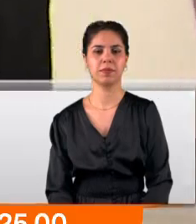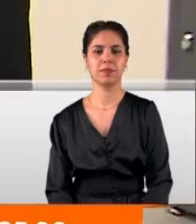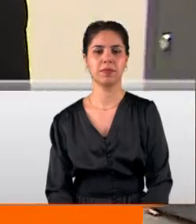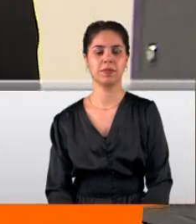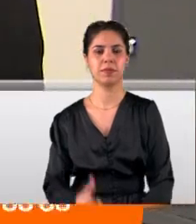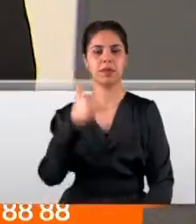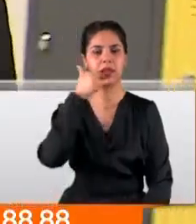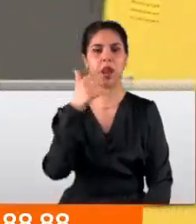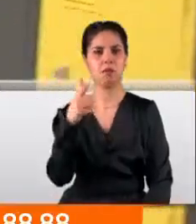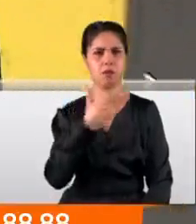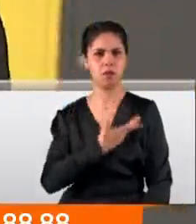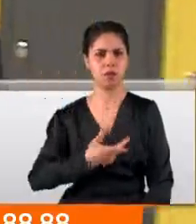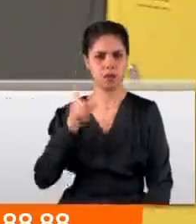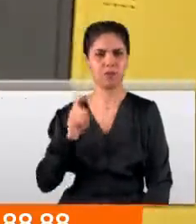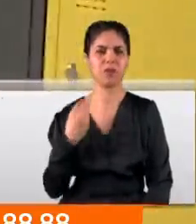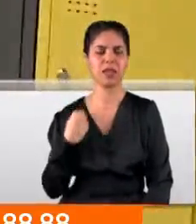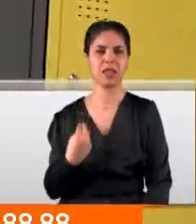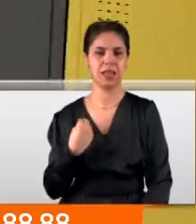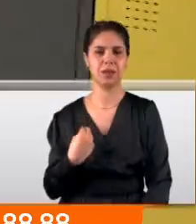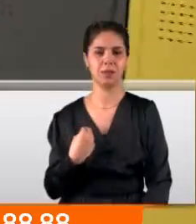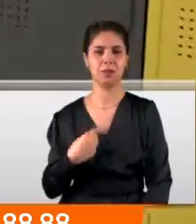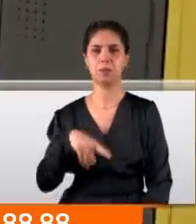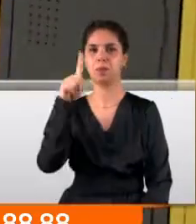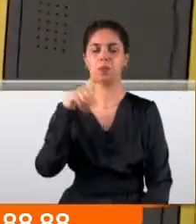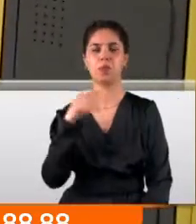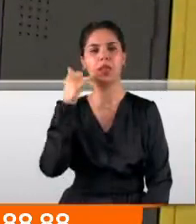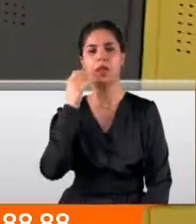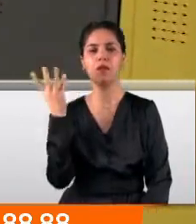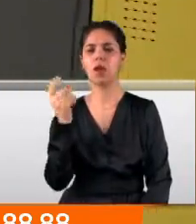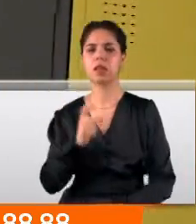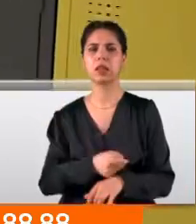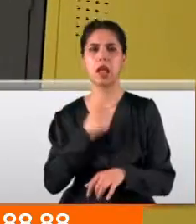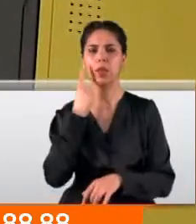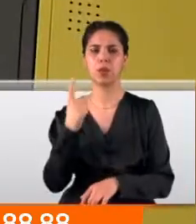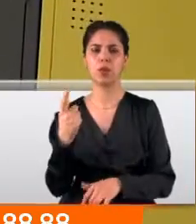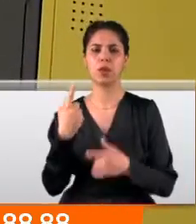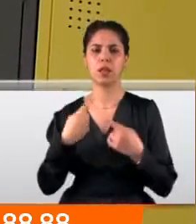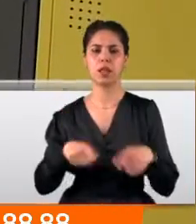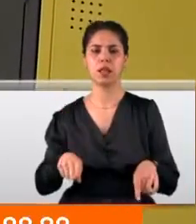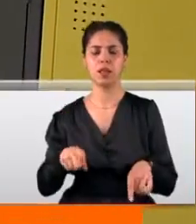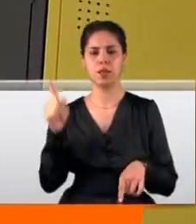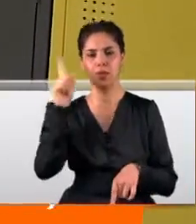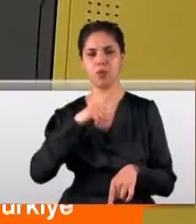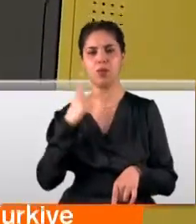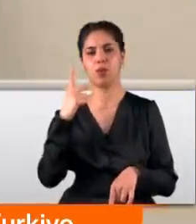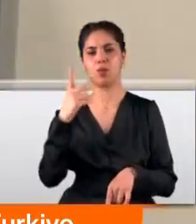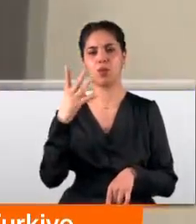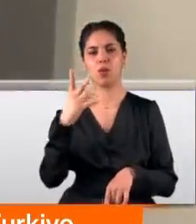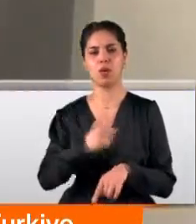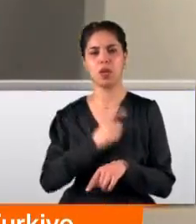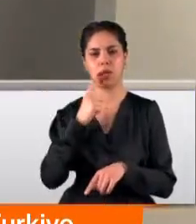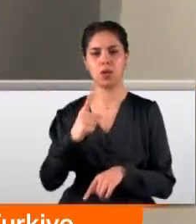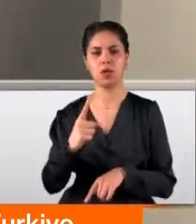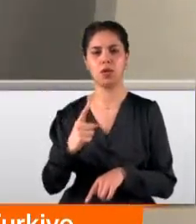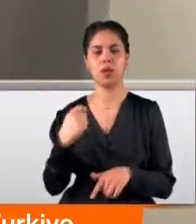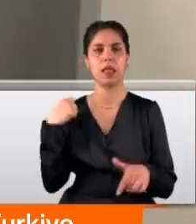Telefonla aran nasıl çok iyi günde kaç saat Telefonla uğraşıyorsun Yani sınav senesi olduğu için şu an 3-4 saat nereden